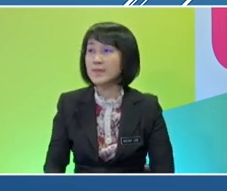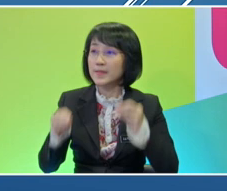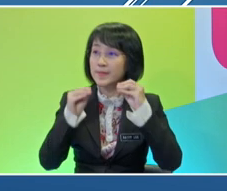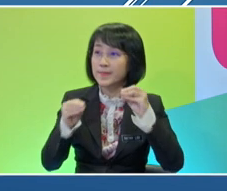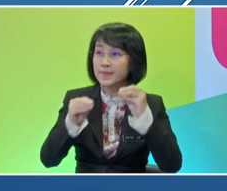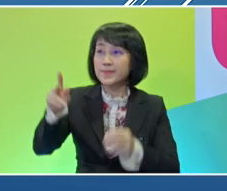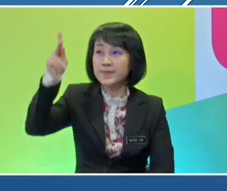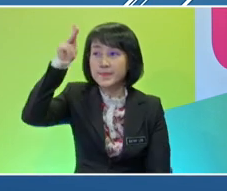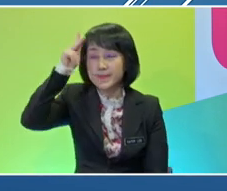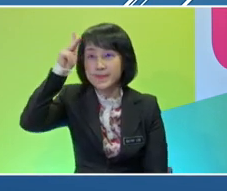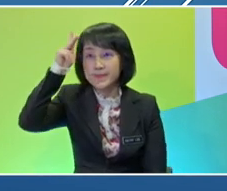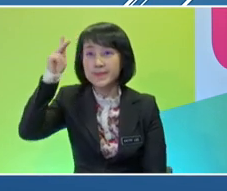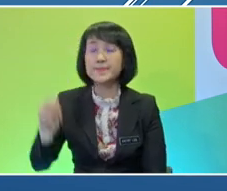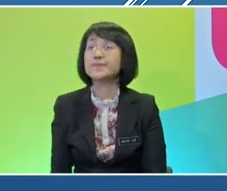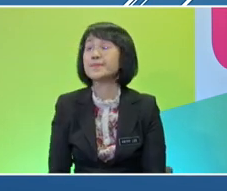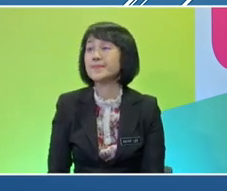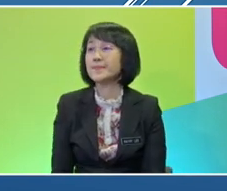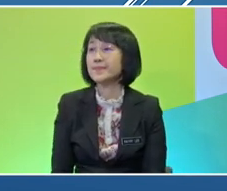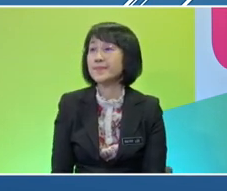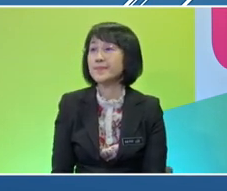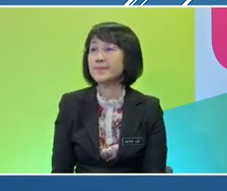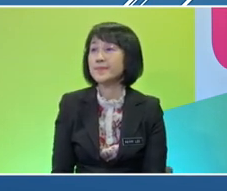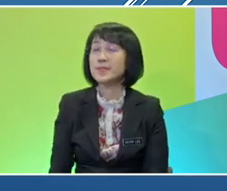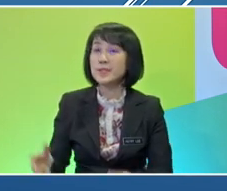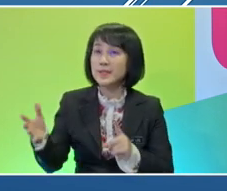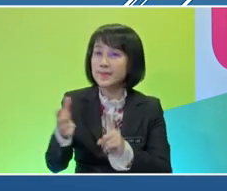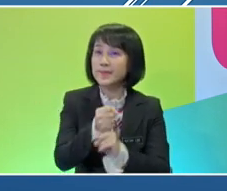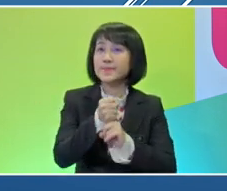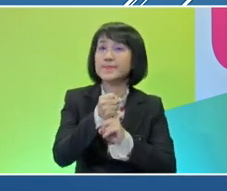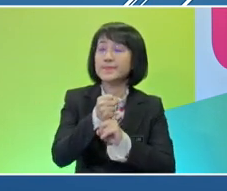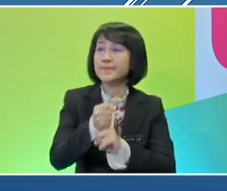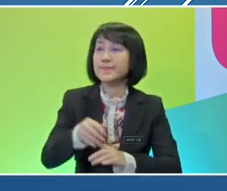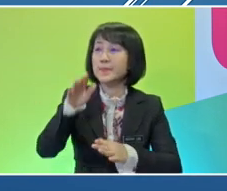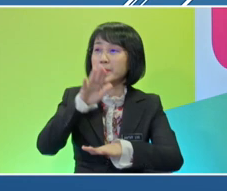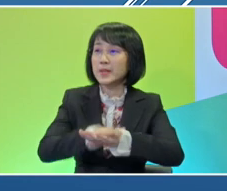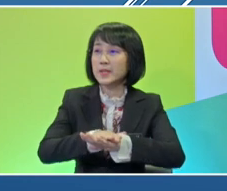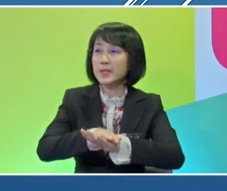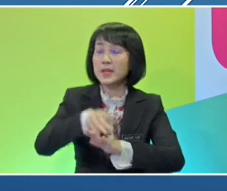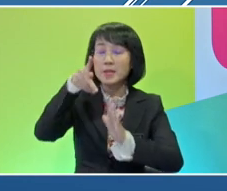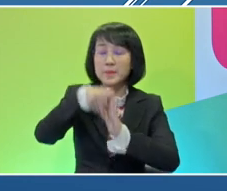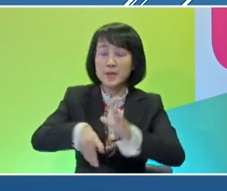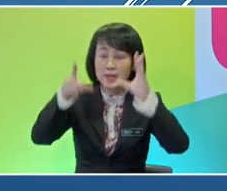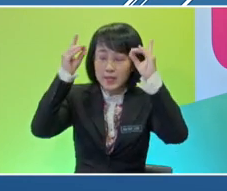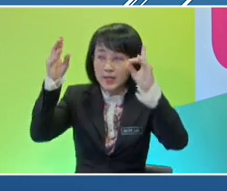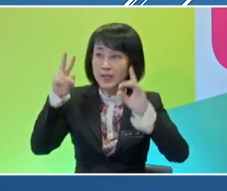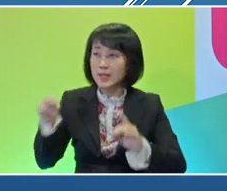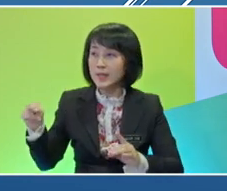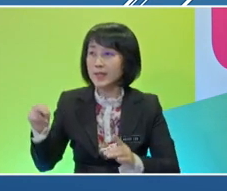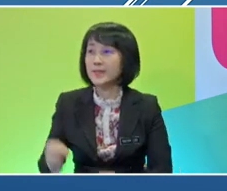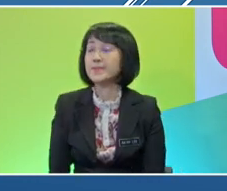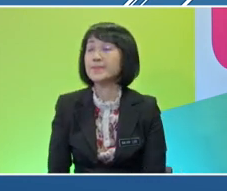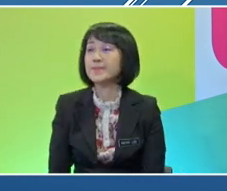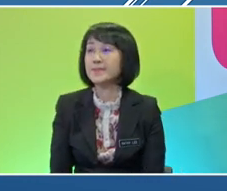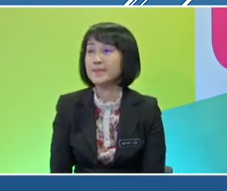kongfusianisme ini memang trust kepada pendidikan dia tadi mengembangkan mengekangkan ajaran